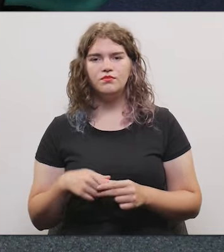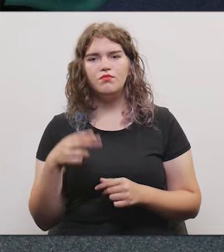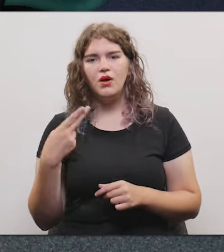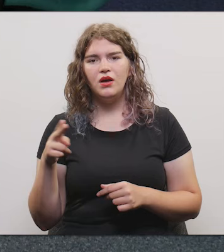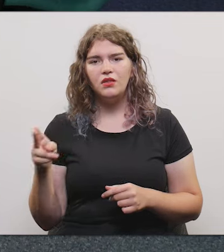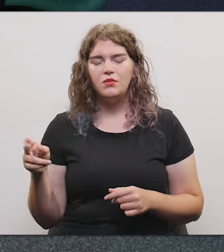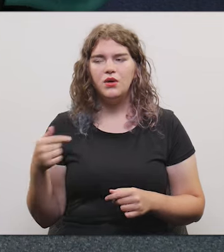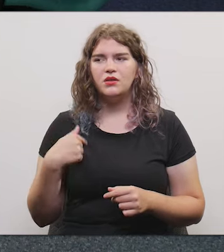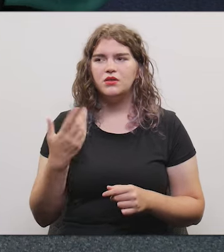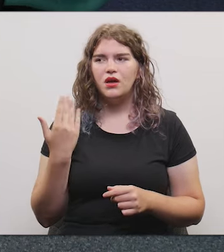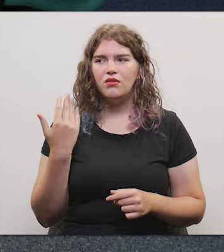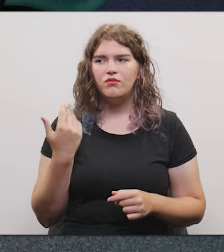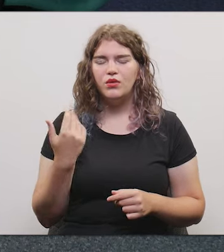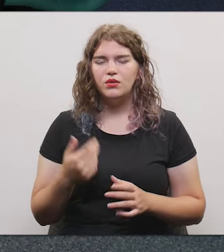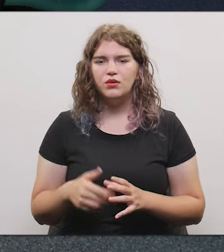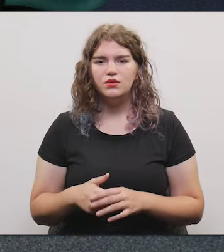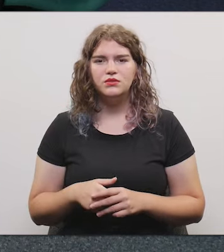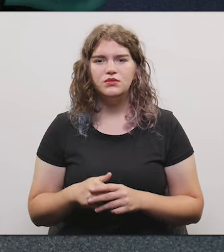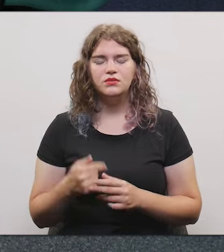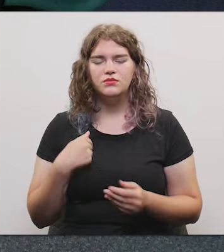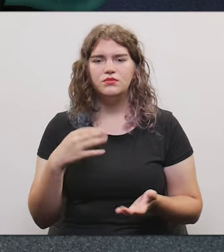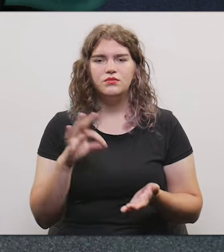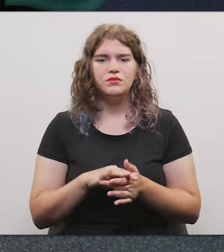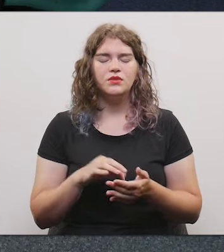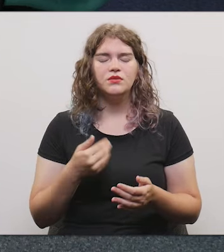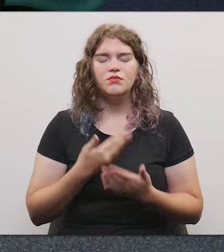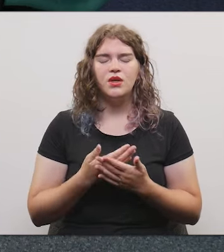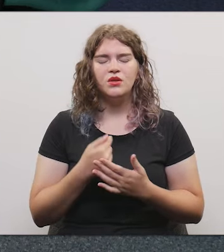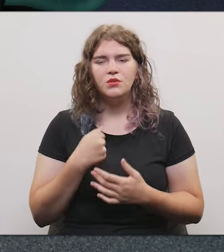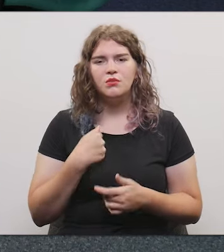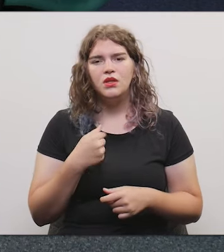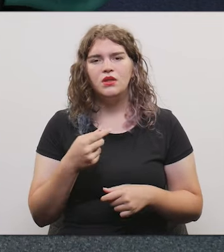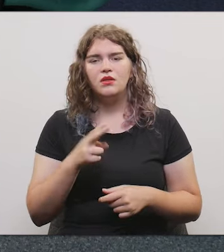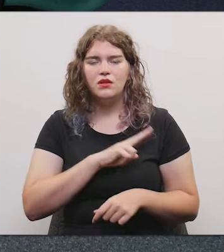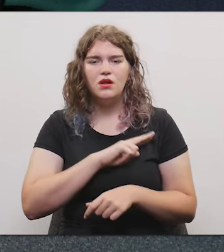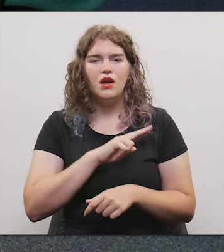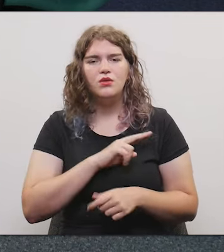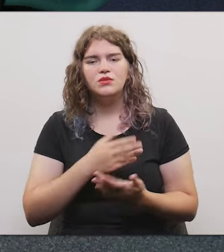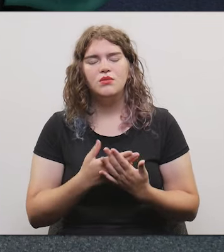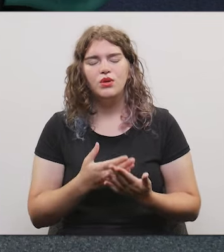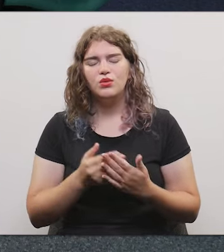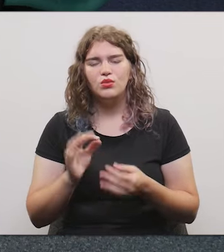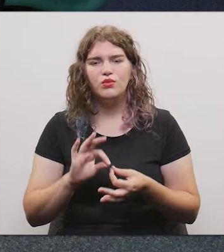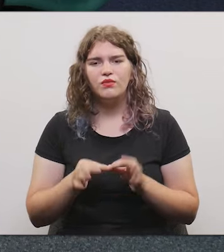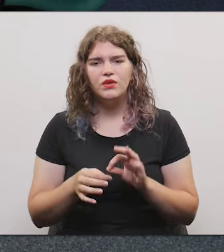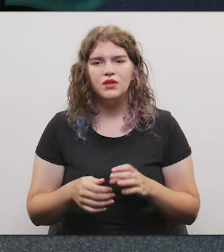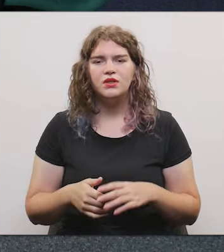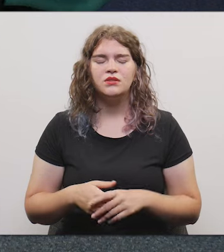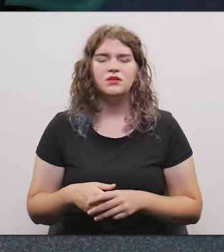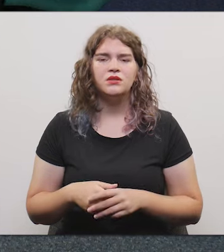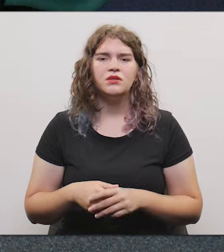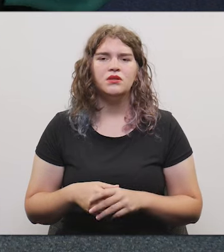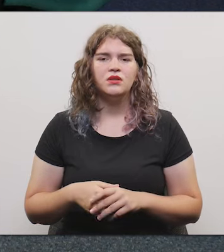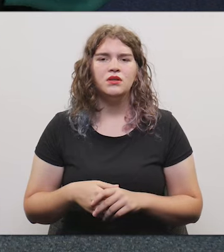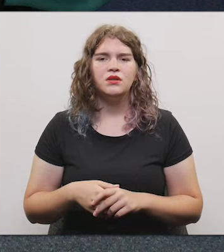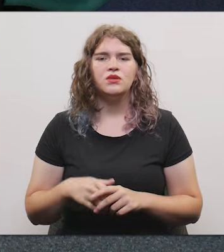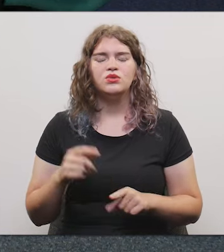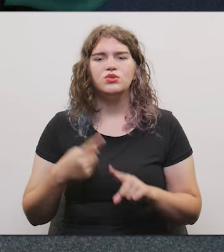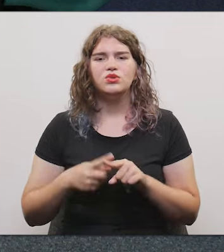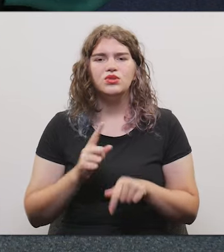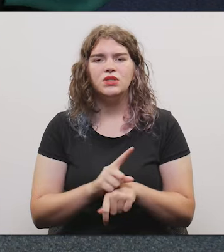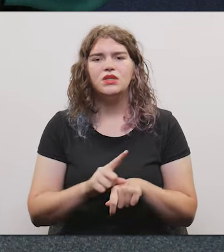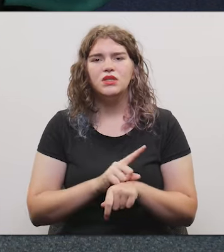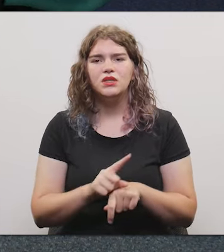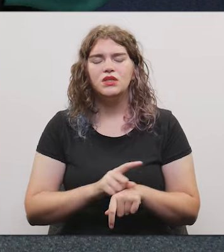Deci, în continuare, a fost sădită în mine dragostea pentru cuvânt și